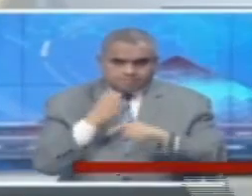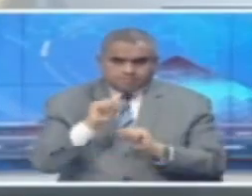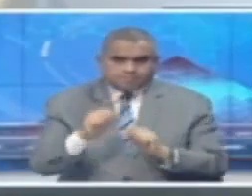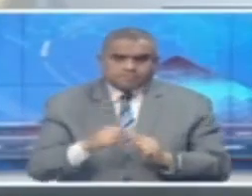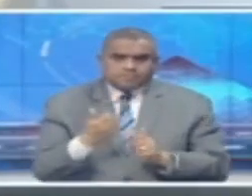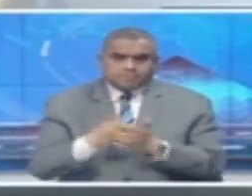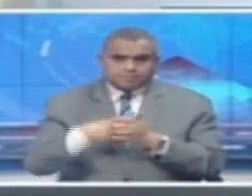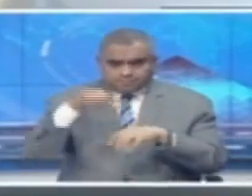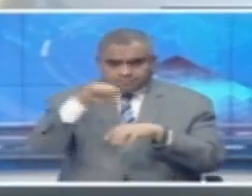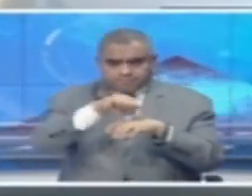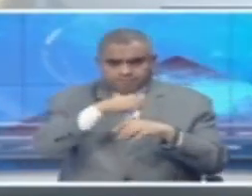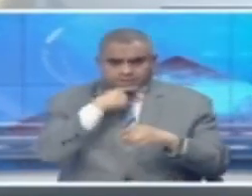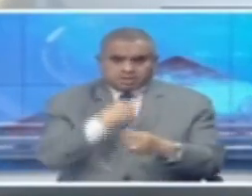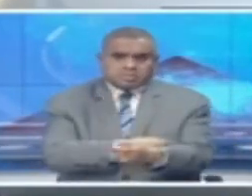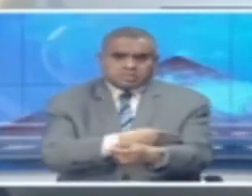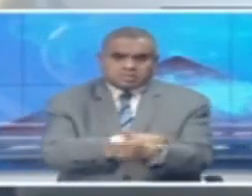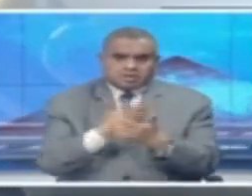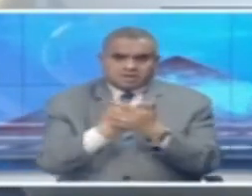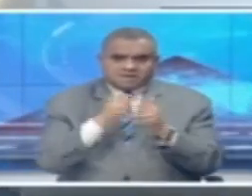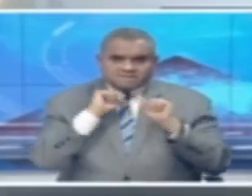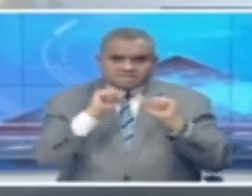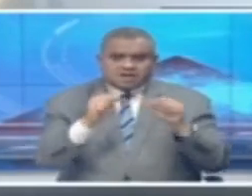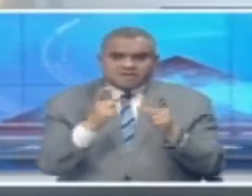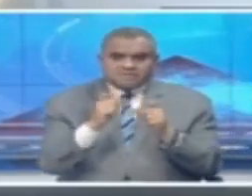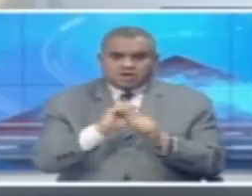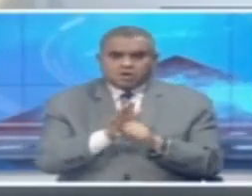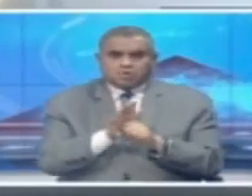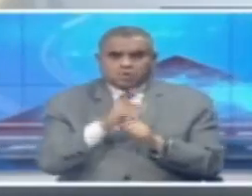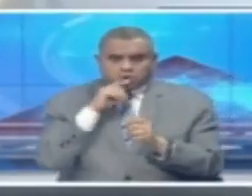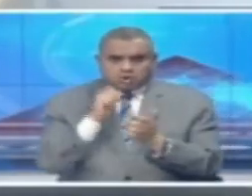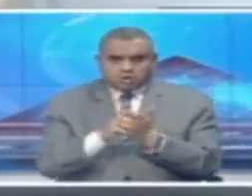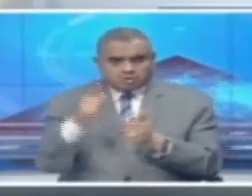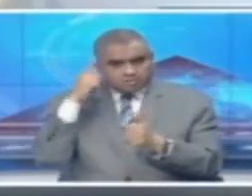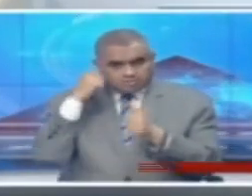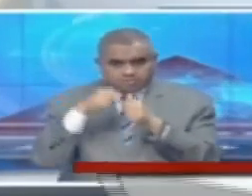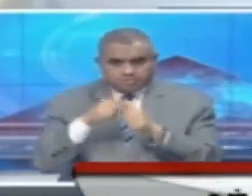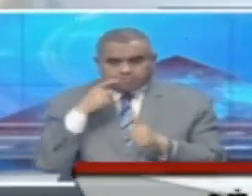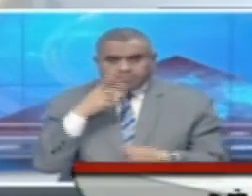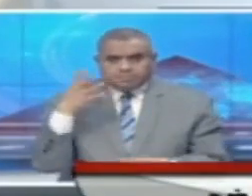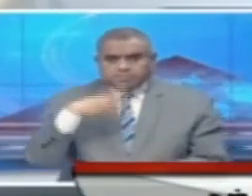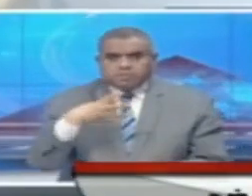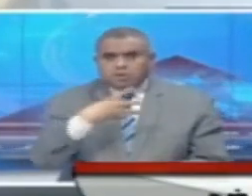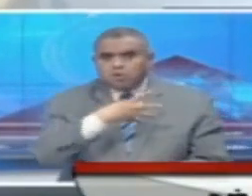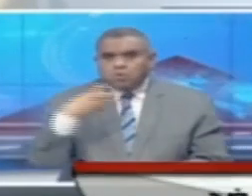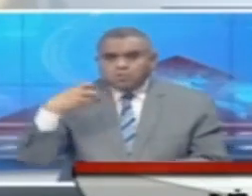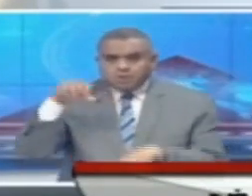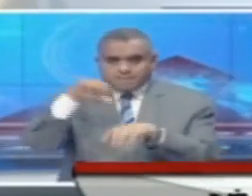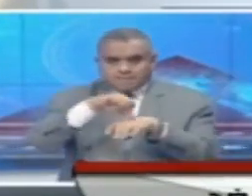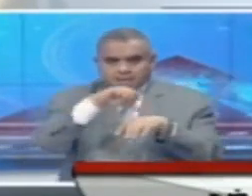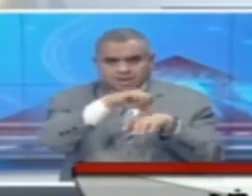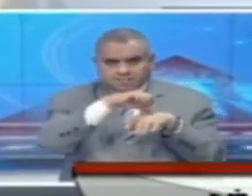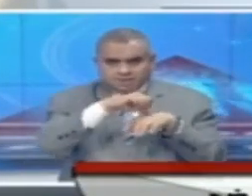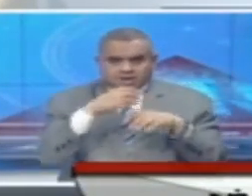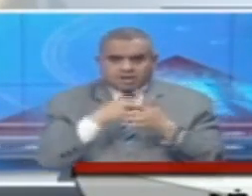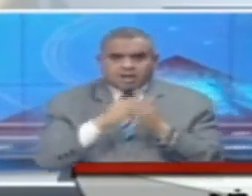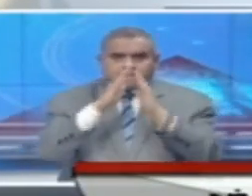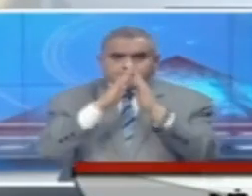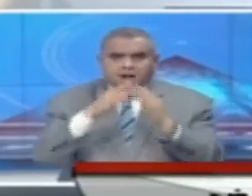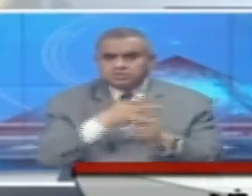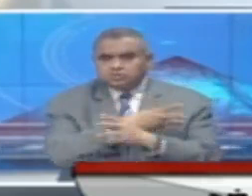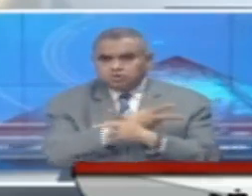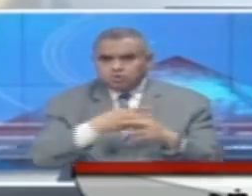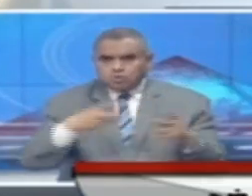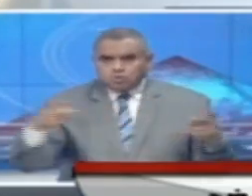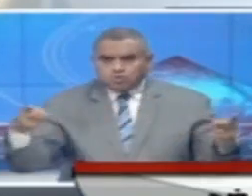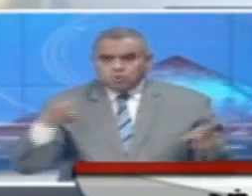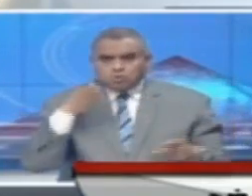مراكز تلقي لقاح ضد فيروس كورونا، زي ما حضرتك ذكرت أكثر من 400 مركز موجودين على مستوى الجمهورية. إحنا